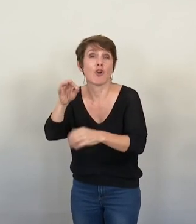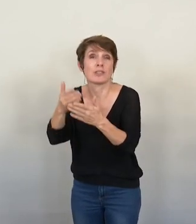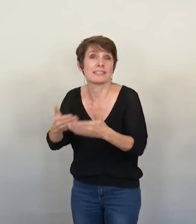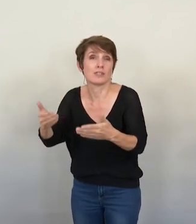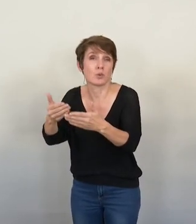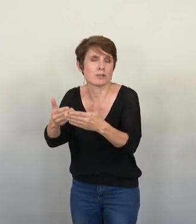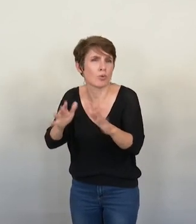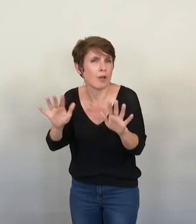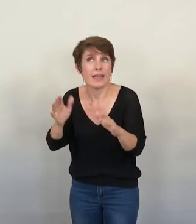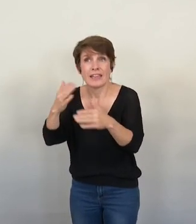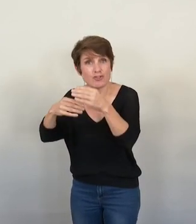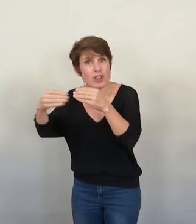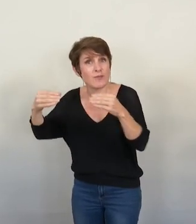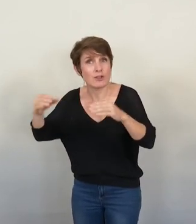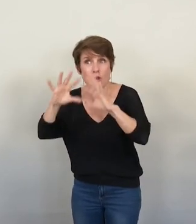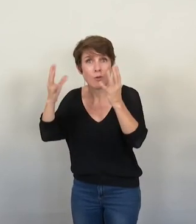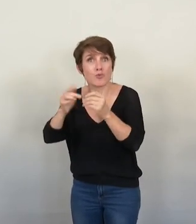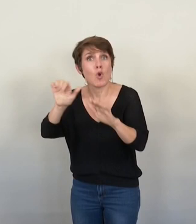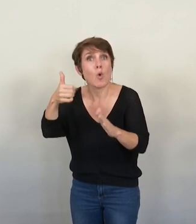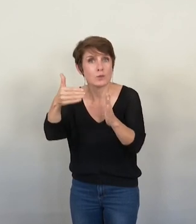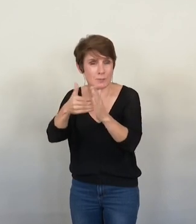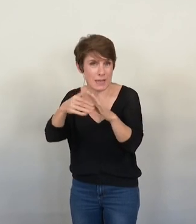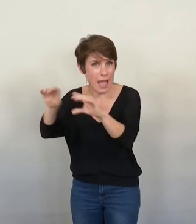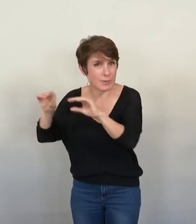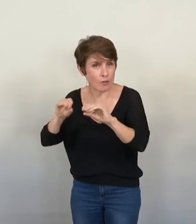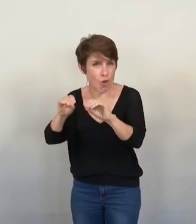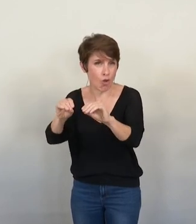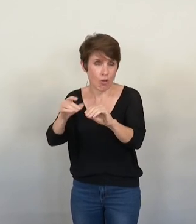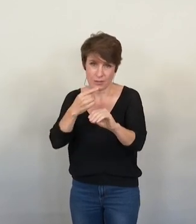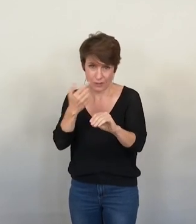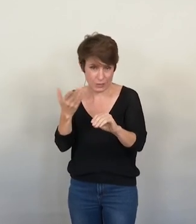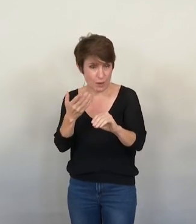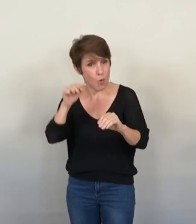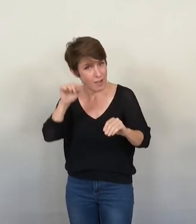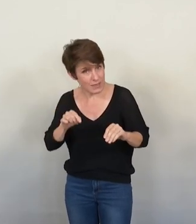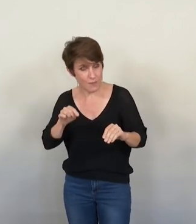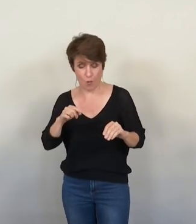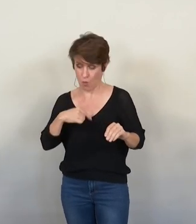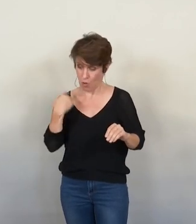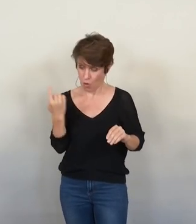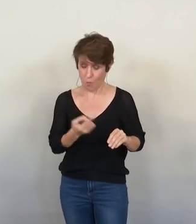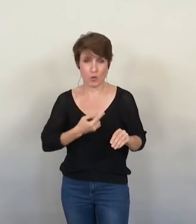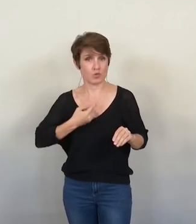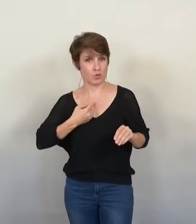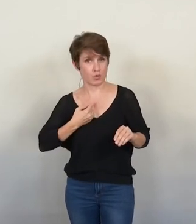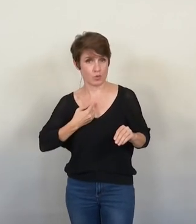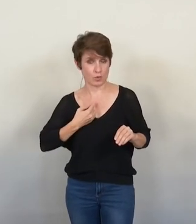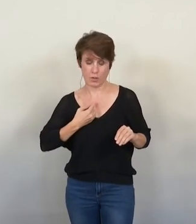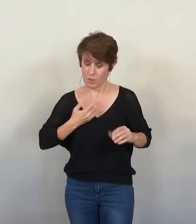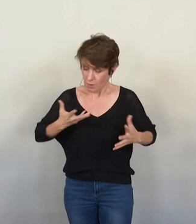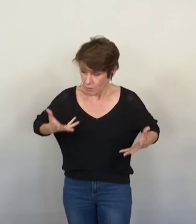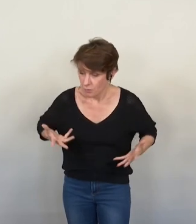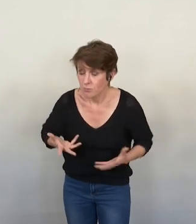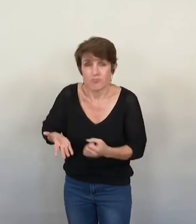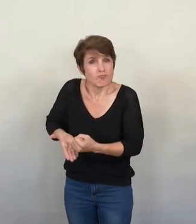habitants quartier de la Villeneuve et donc il s'agit que nos structures puissent soutenir d'une façon massive